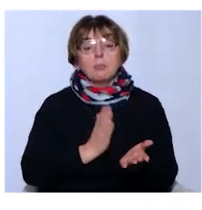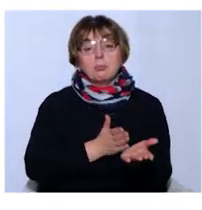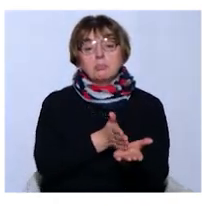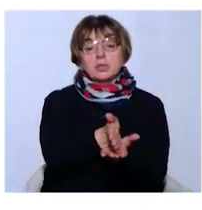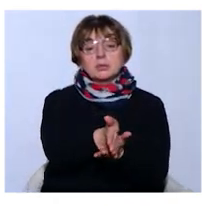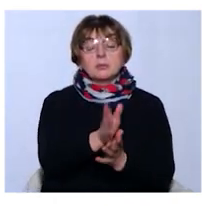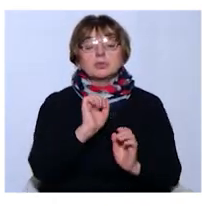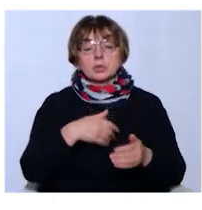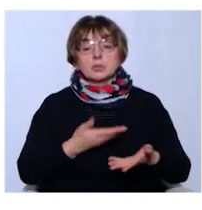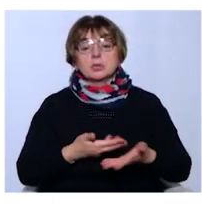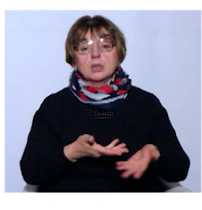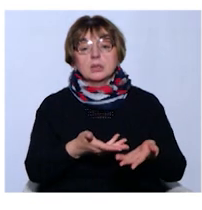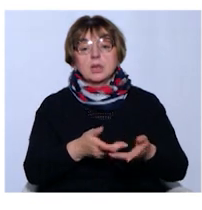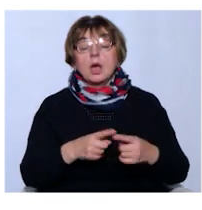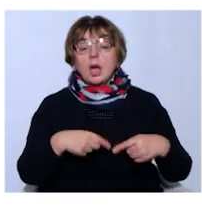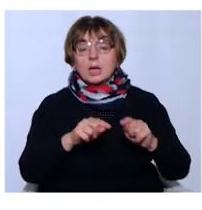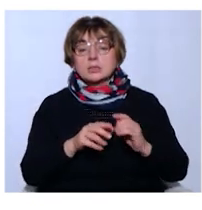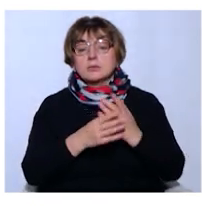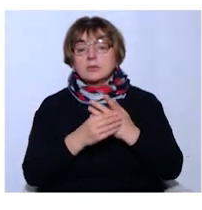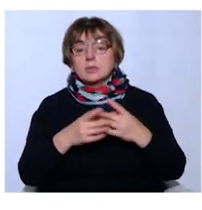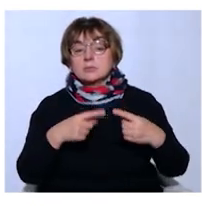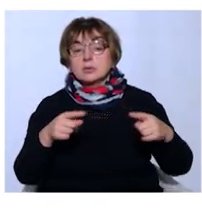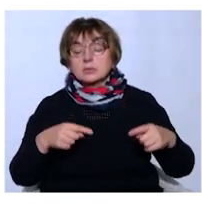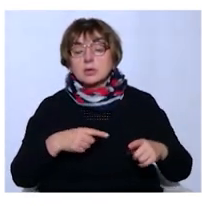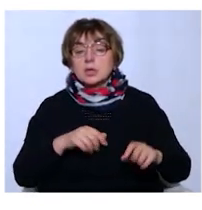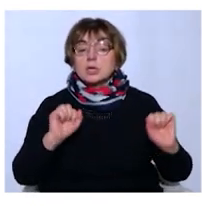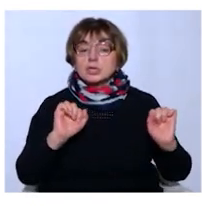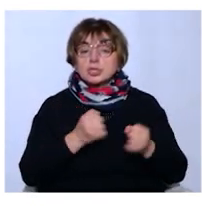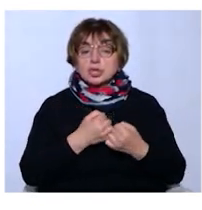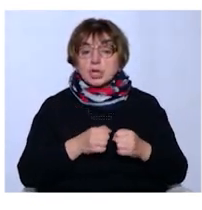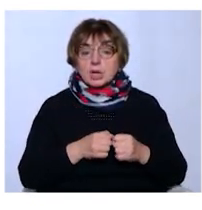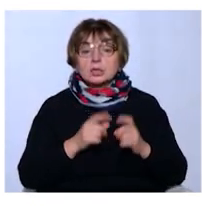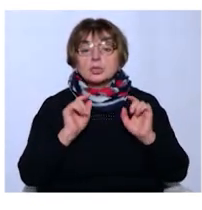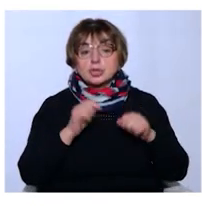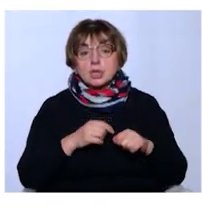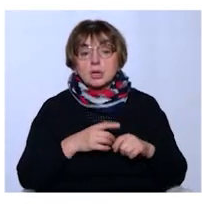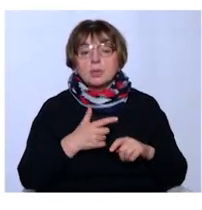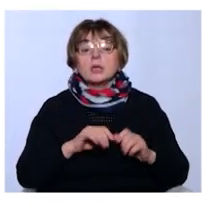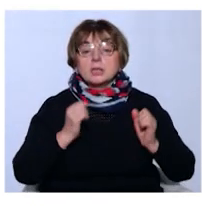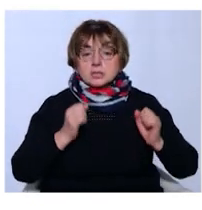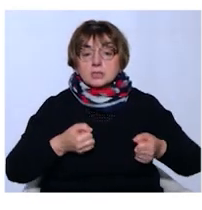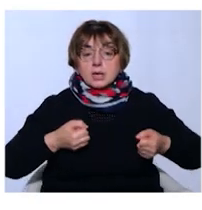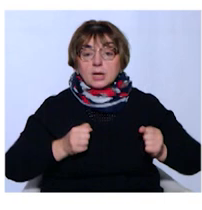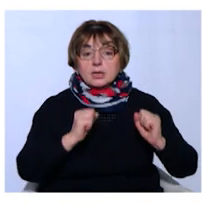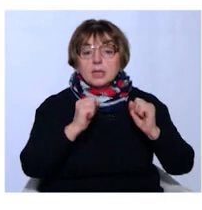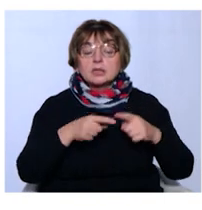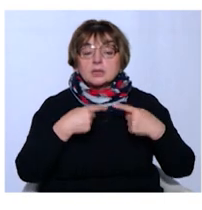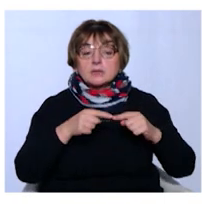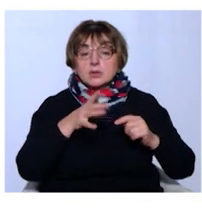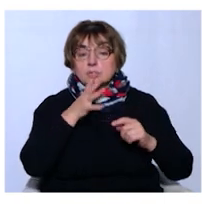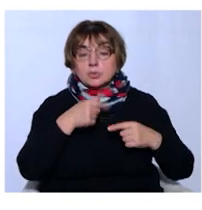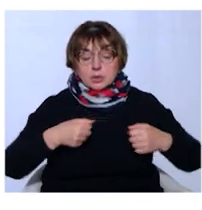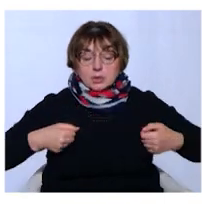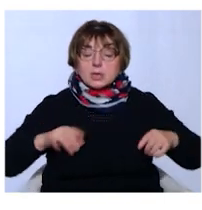შეგიძლია იარო. საგნები ასევე მოძრაობენ სხვადასხვა სიჩქარით. შეიძლება საქანელაზე სხვადასხვა სიჩქარით